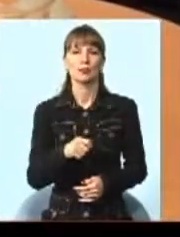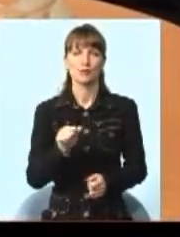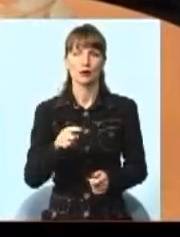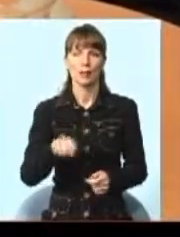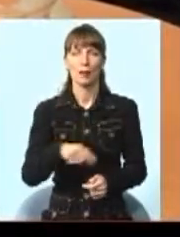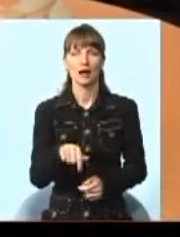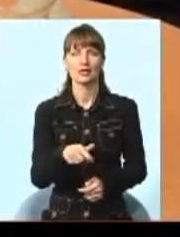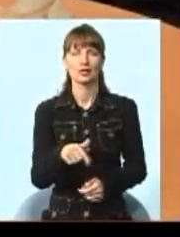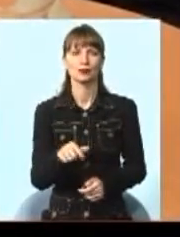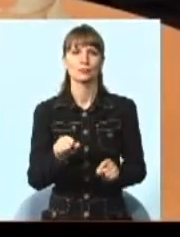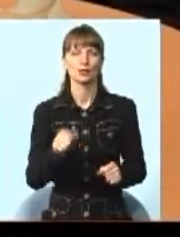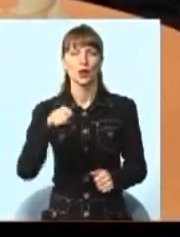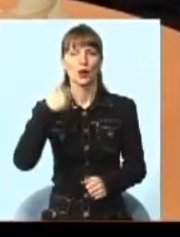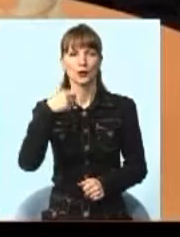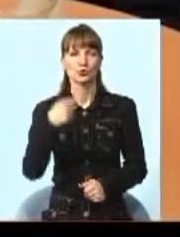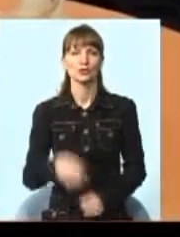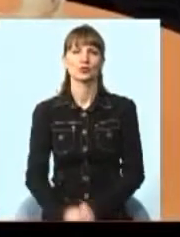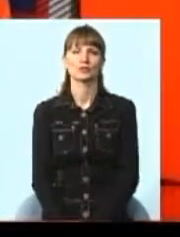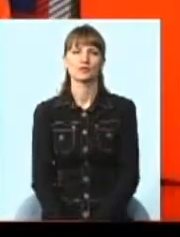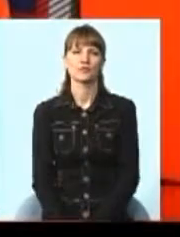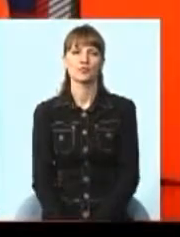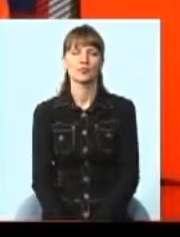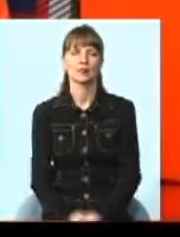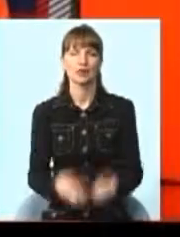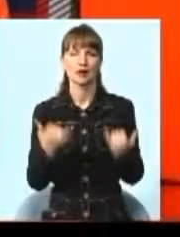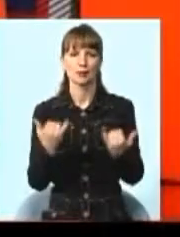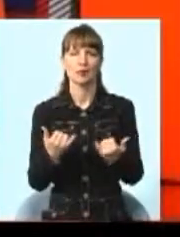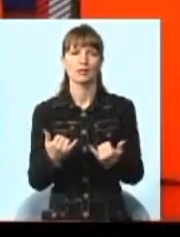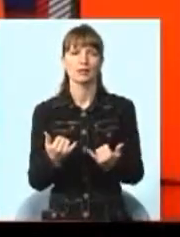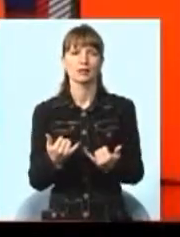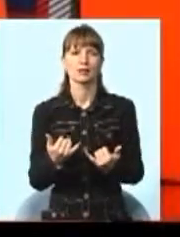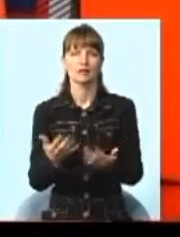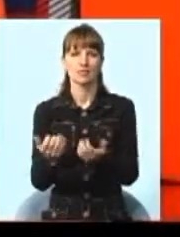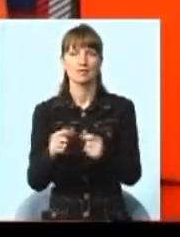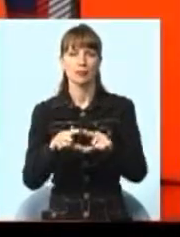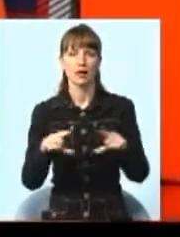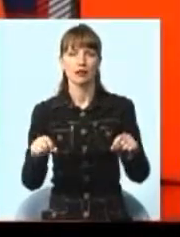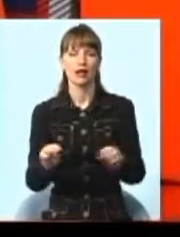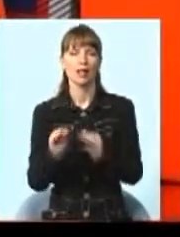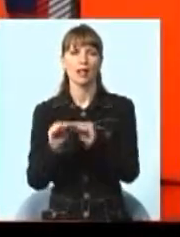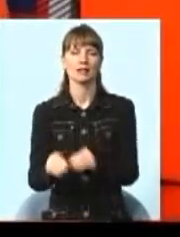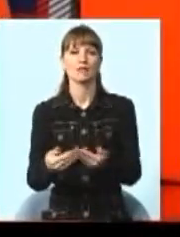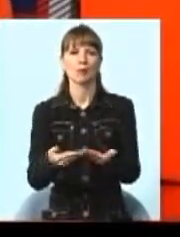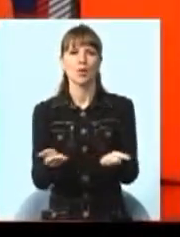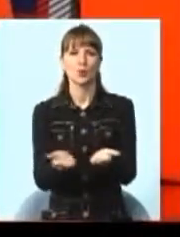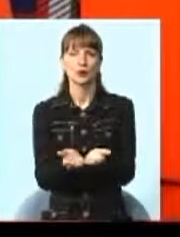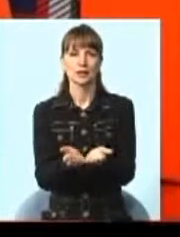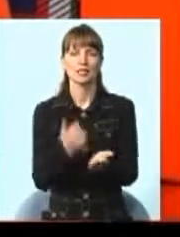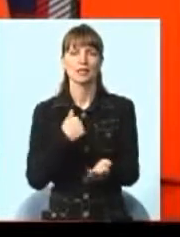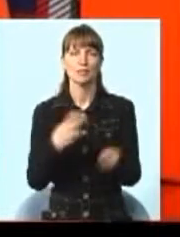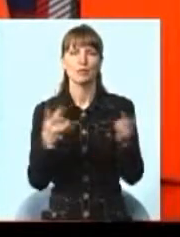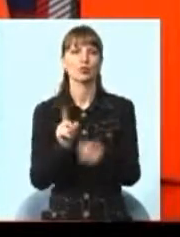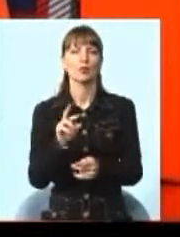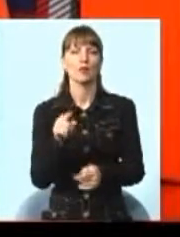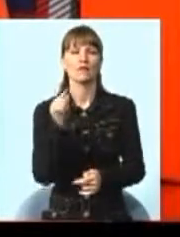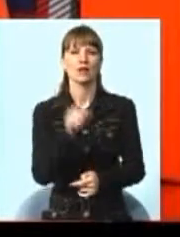пальчиком, можна якось ложечкою. Тепер беріть банкноту, кладіть сюди в блюдце, так. Нам потрібно,